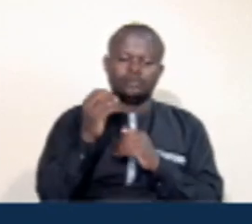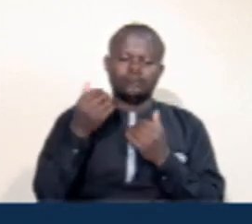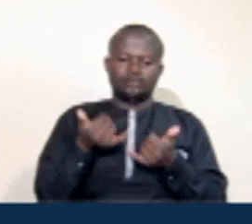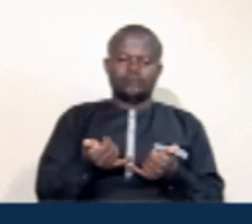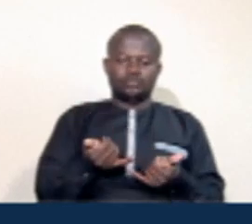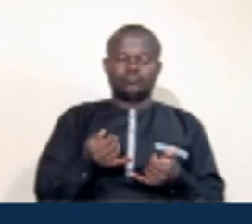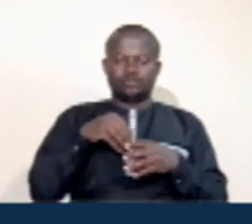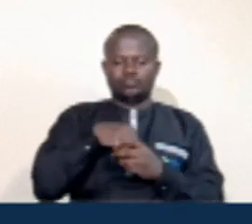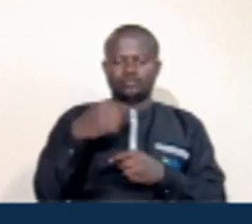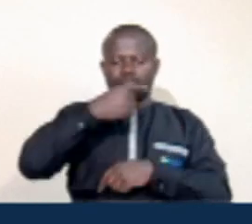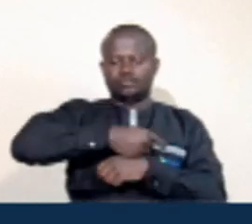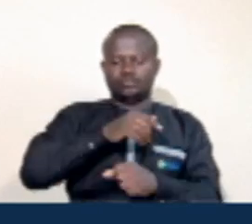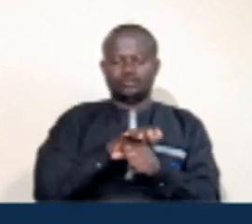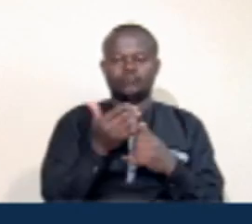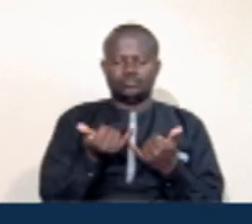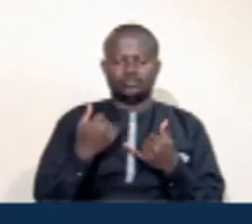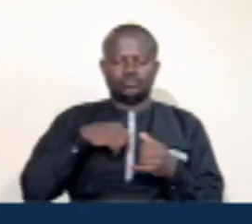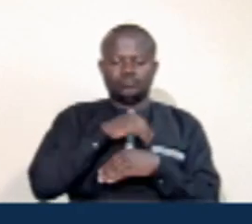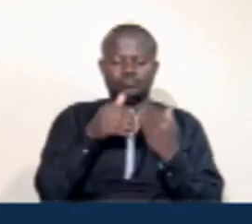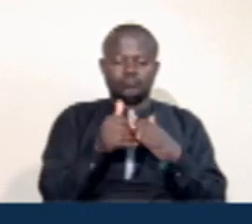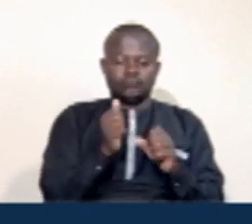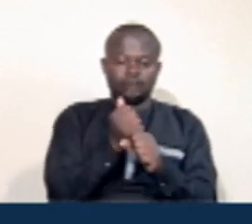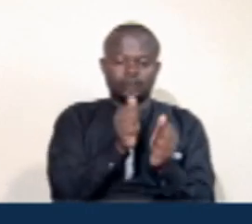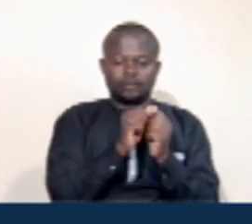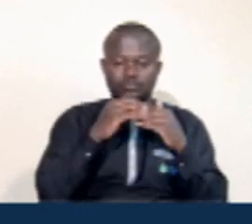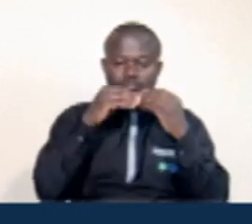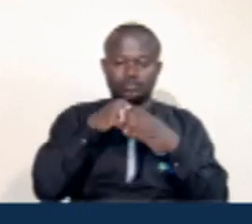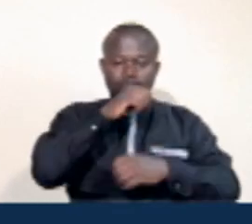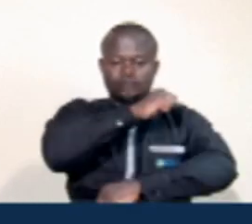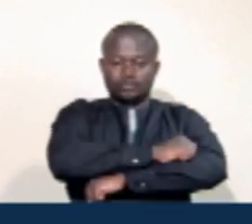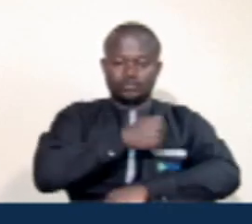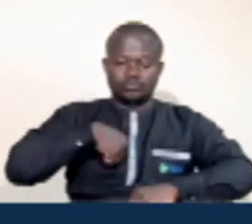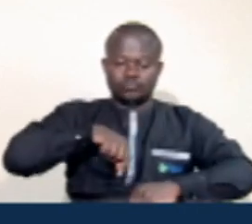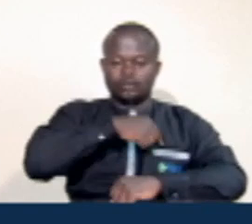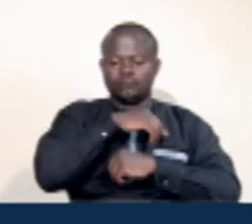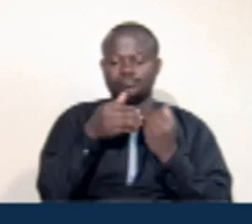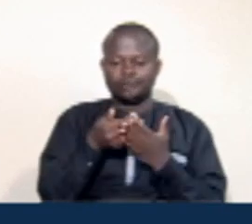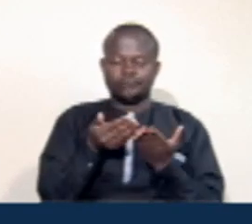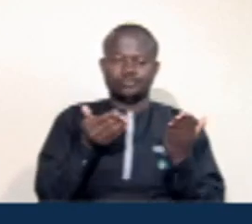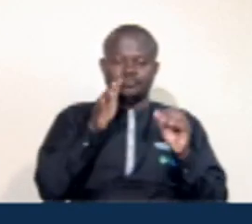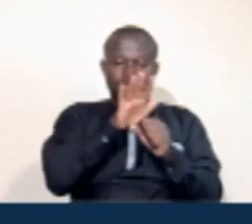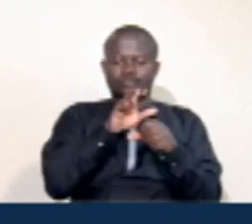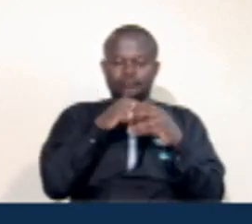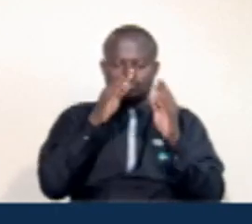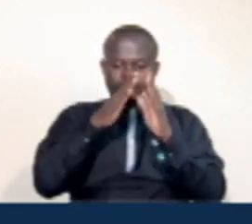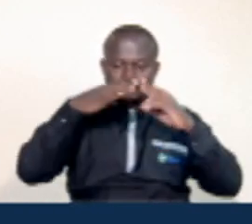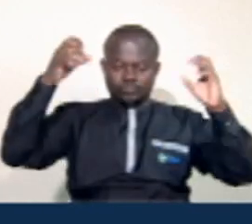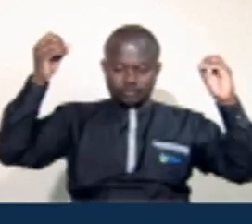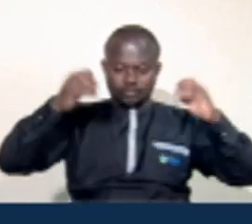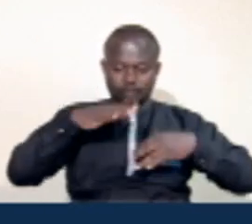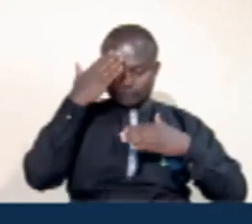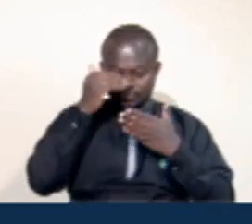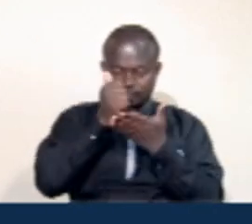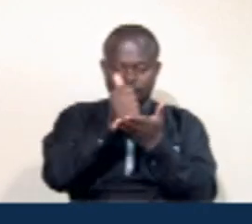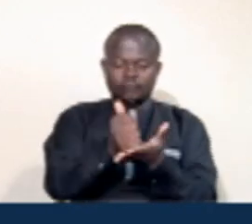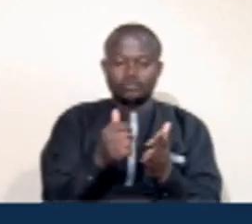ngo haracyari iminsi so muri no minsi rero turi gukora n'abayobozi b'amashuri n'amashuri atandukanye cyane cyane hano muri Kigali kugira ngo